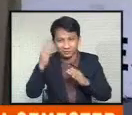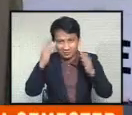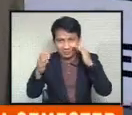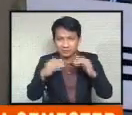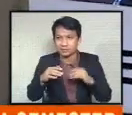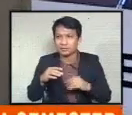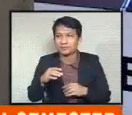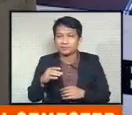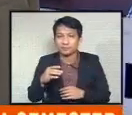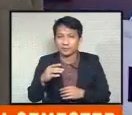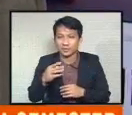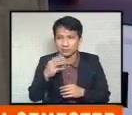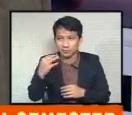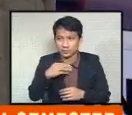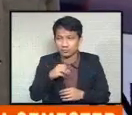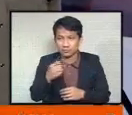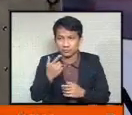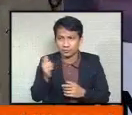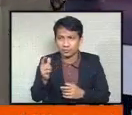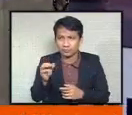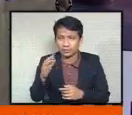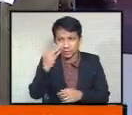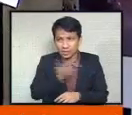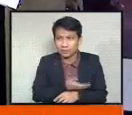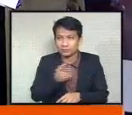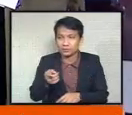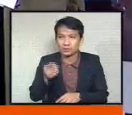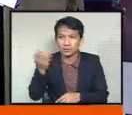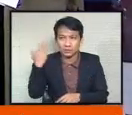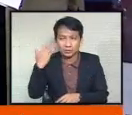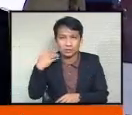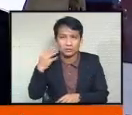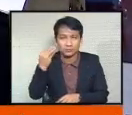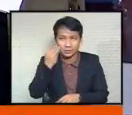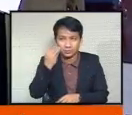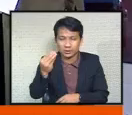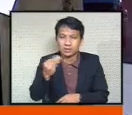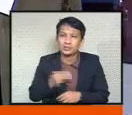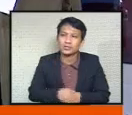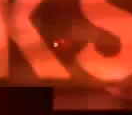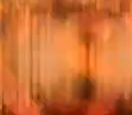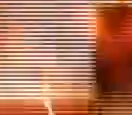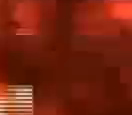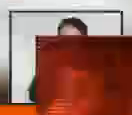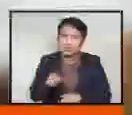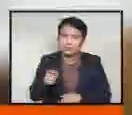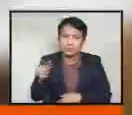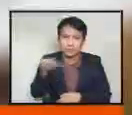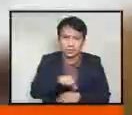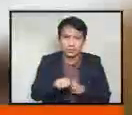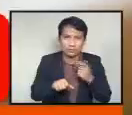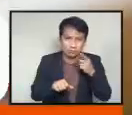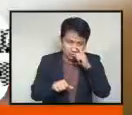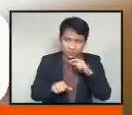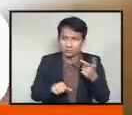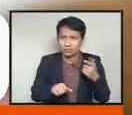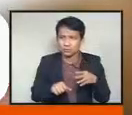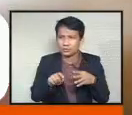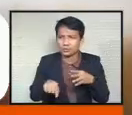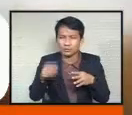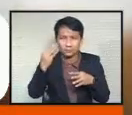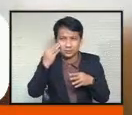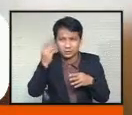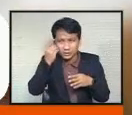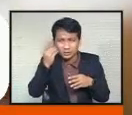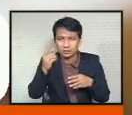Nagwagi bilang Miss World Philippines 2019 ang anak ni former Miss International Melanie Marquez. Tinalo ng 24-year-old actress si Michelle